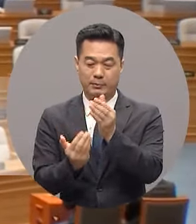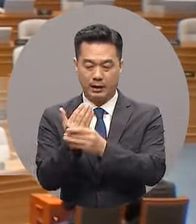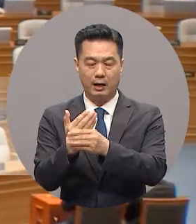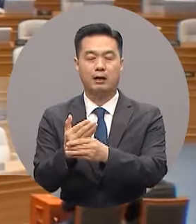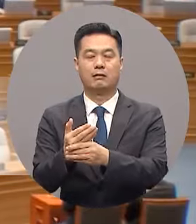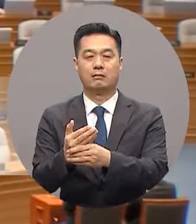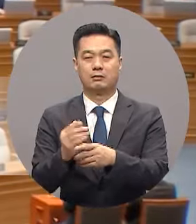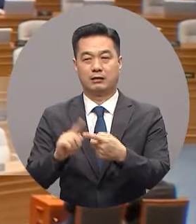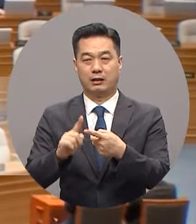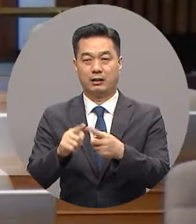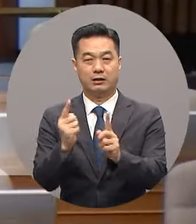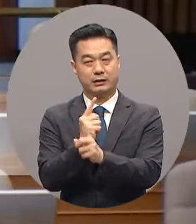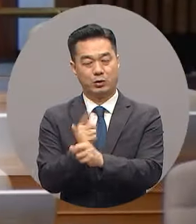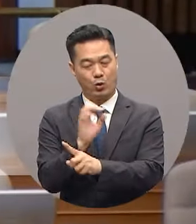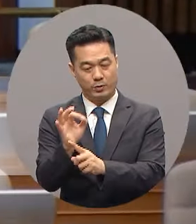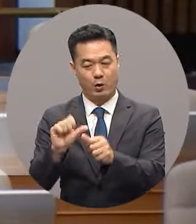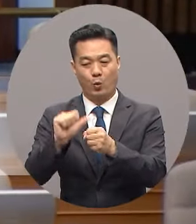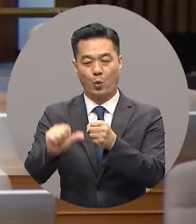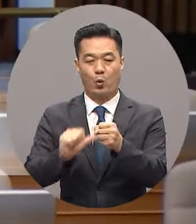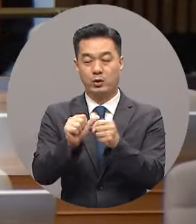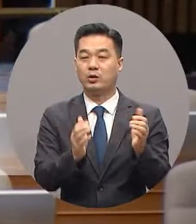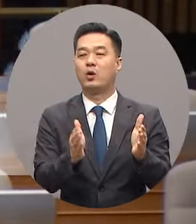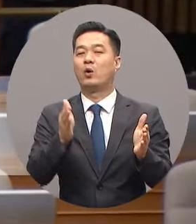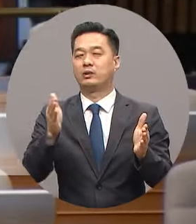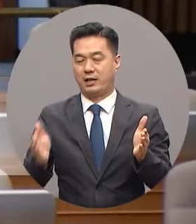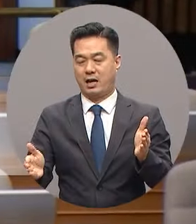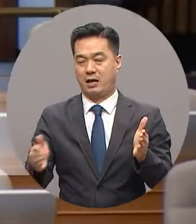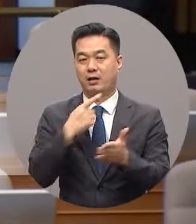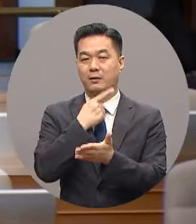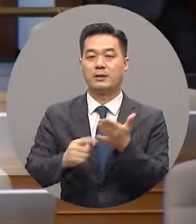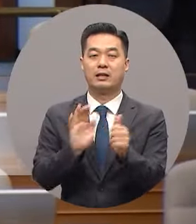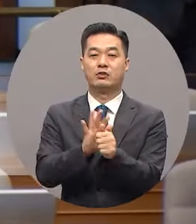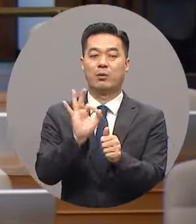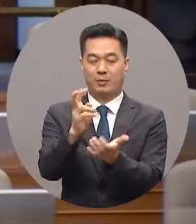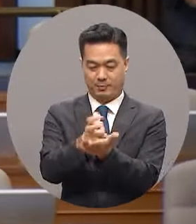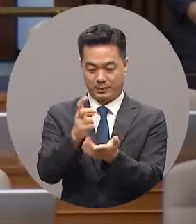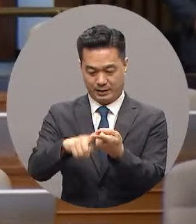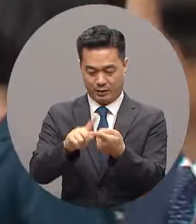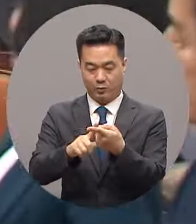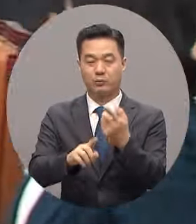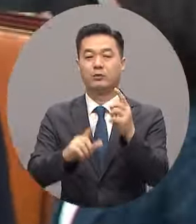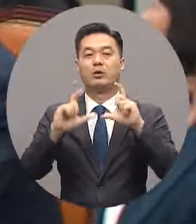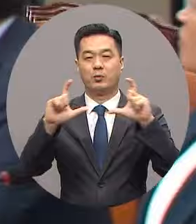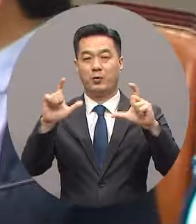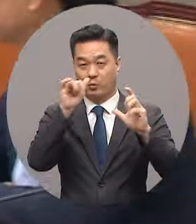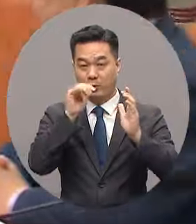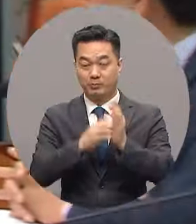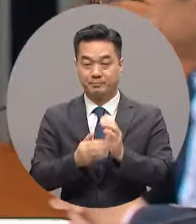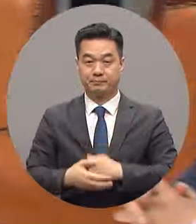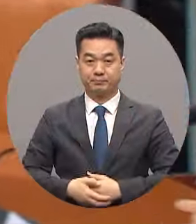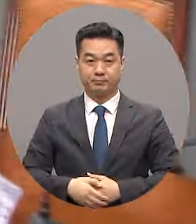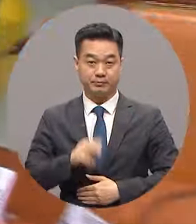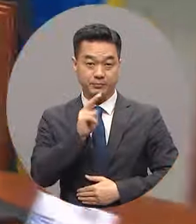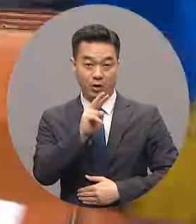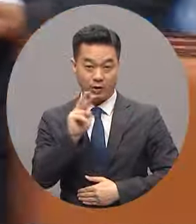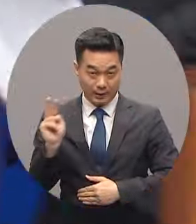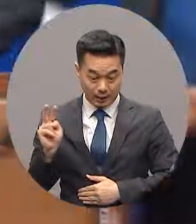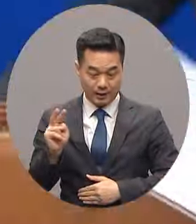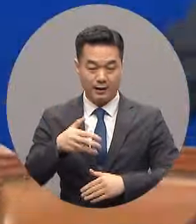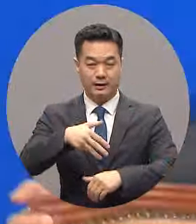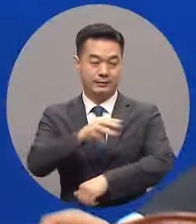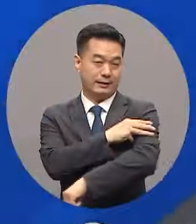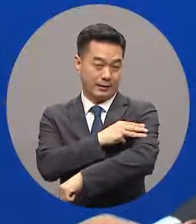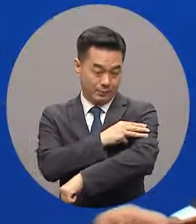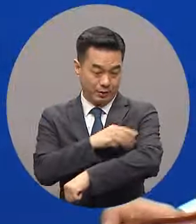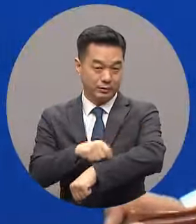기한을 5년 연장하는 세월호 피해지원법 개정안은 원안대로 공포했습니다. 여야는 최상병 특검법을 둘러싼